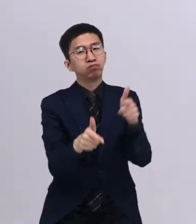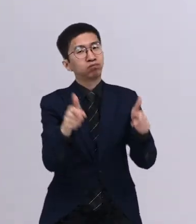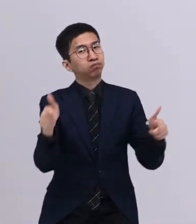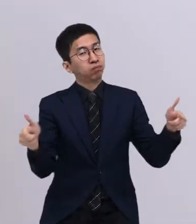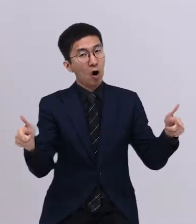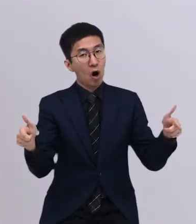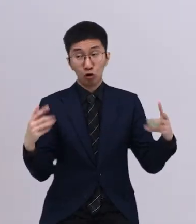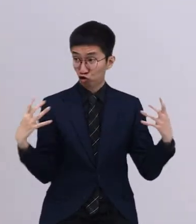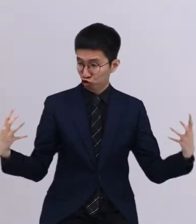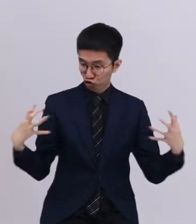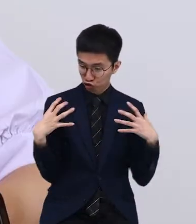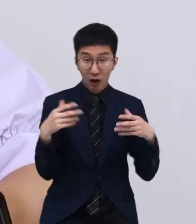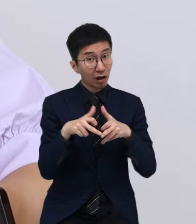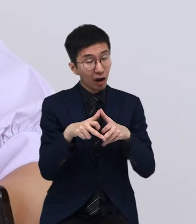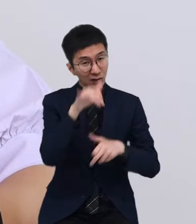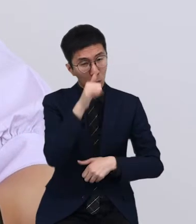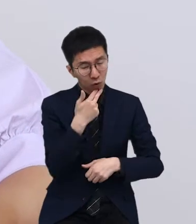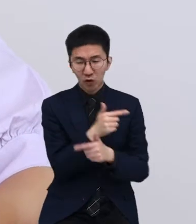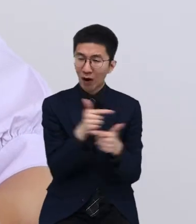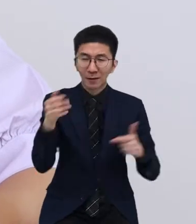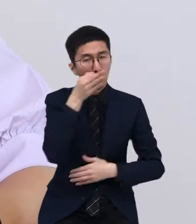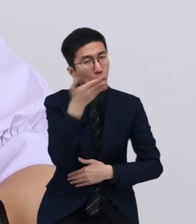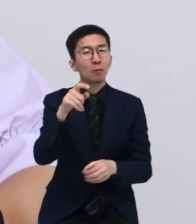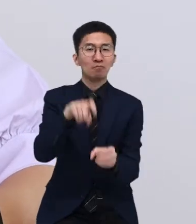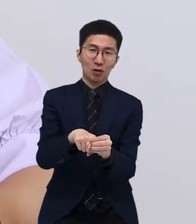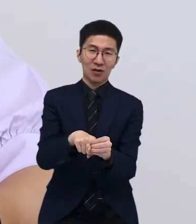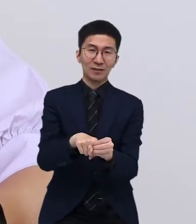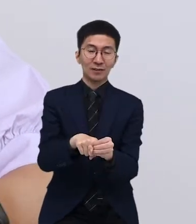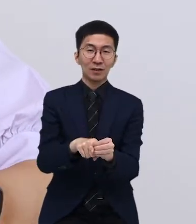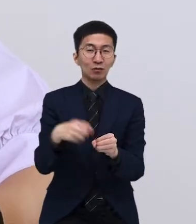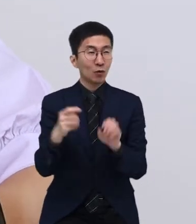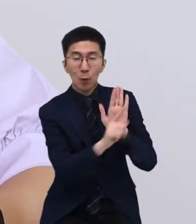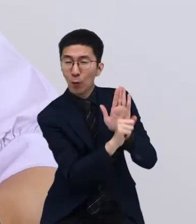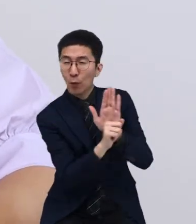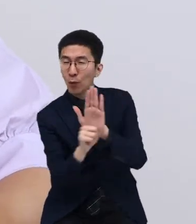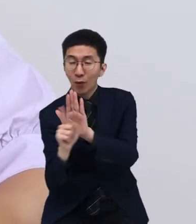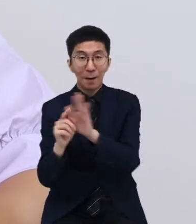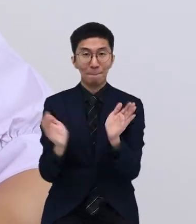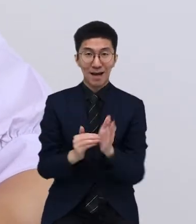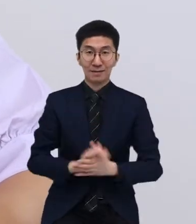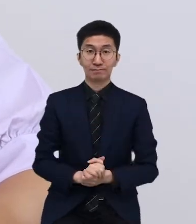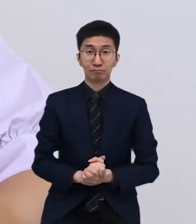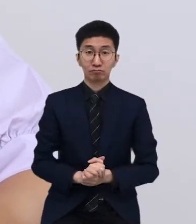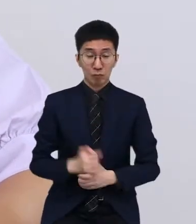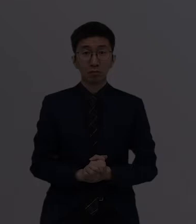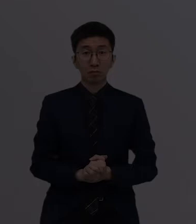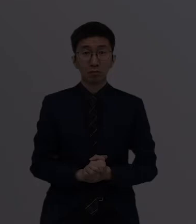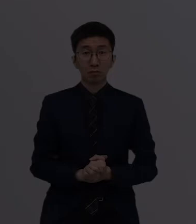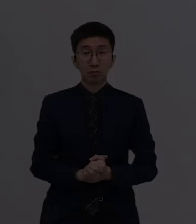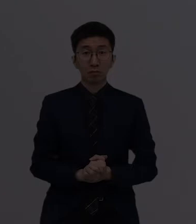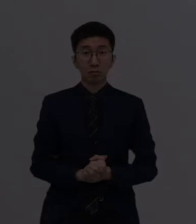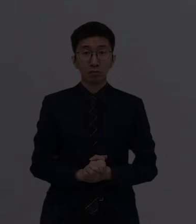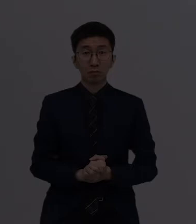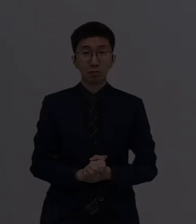있고 다양한 몸이 있다라는 걸 보여주기 위해서 좀 이 프로젝트를 기획하고 사람들을 모으게 됐습니다.